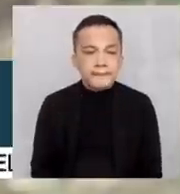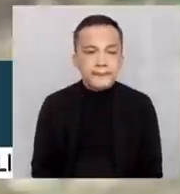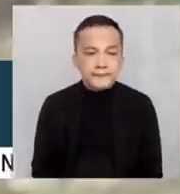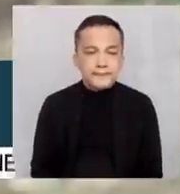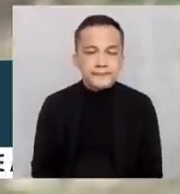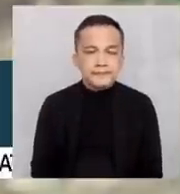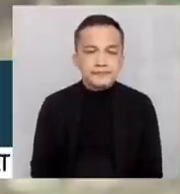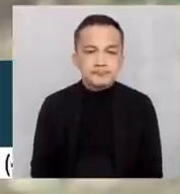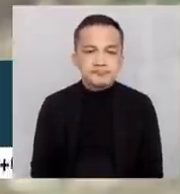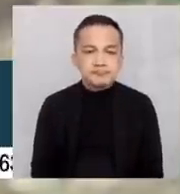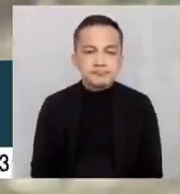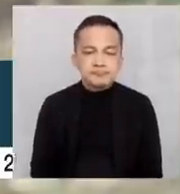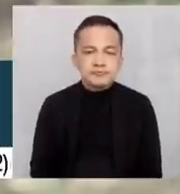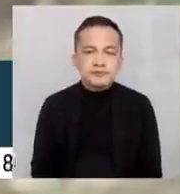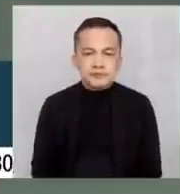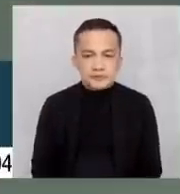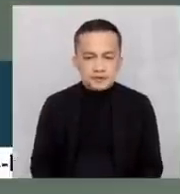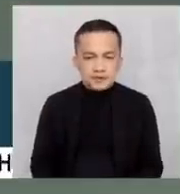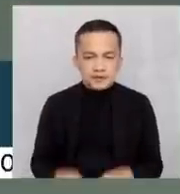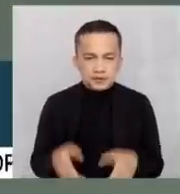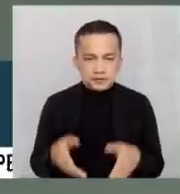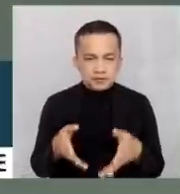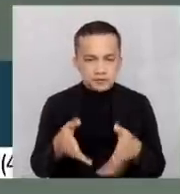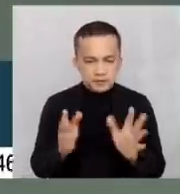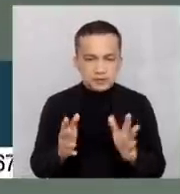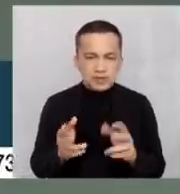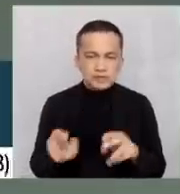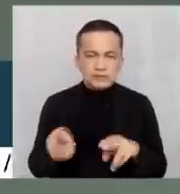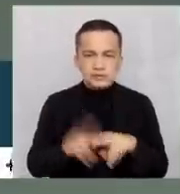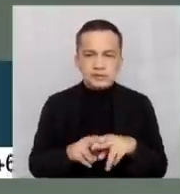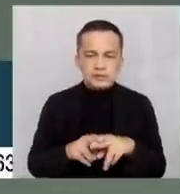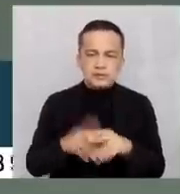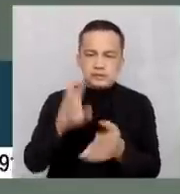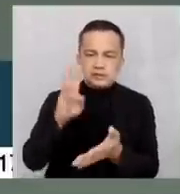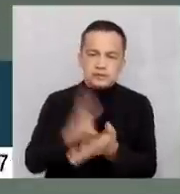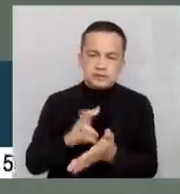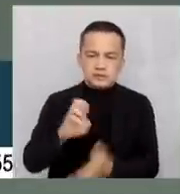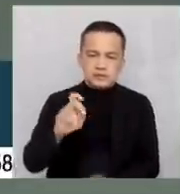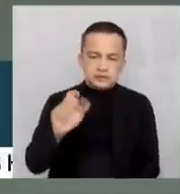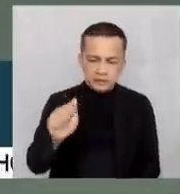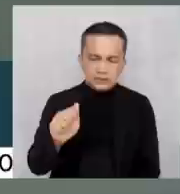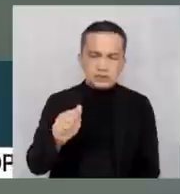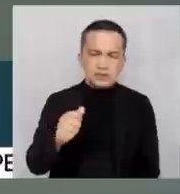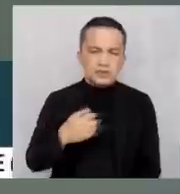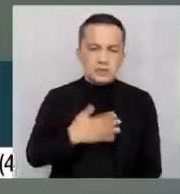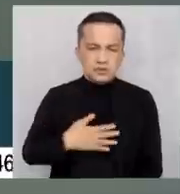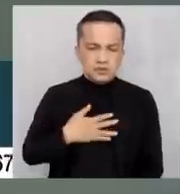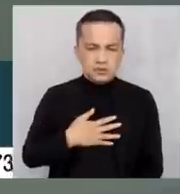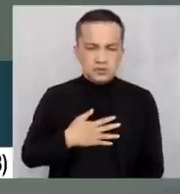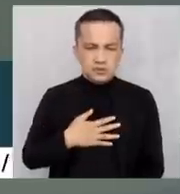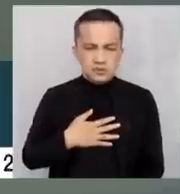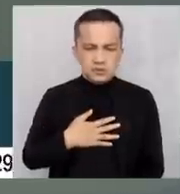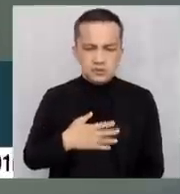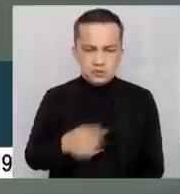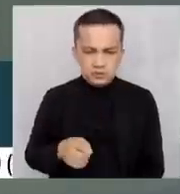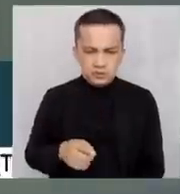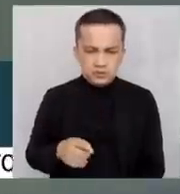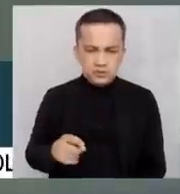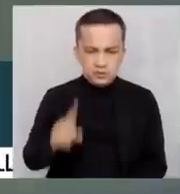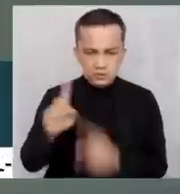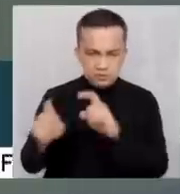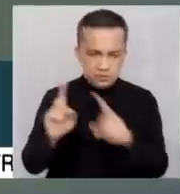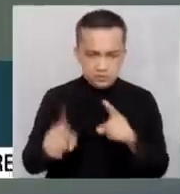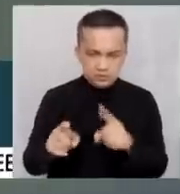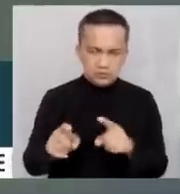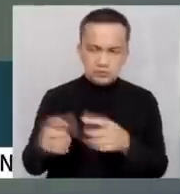doon sa additional sites ng EDSA. Mm-hmm. Kaya gusto nating direkta matanong itong mga ahensya